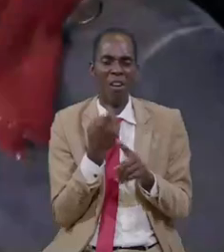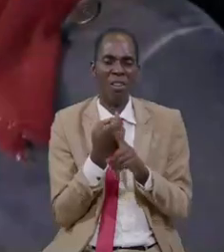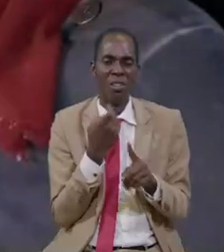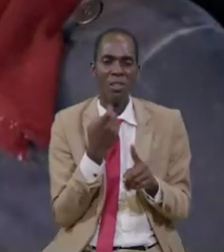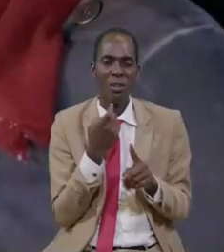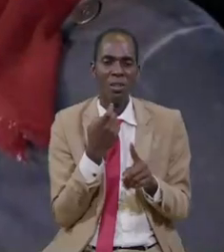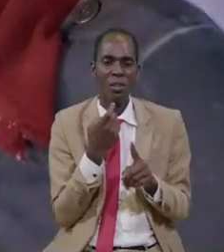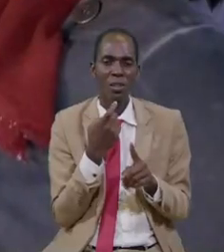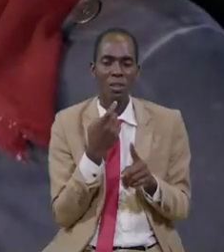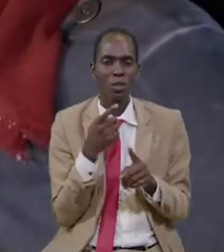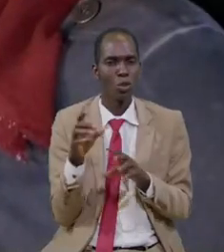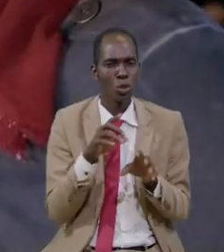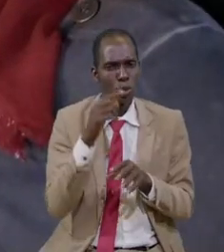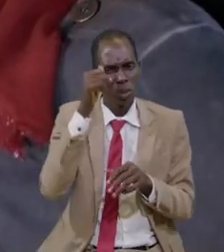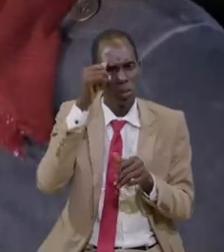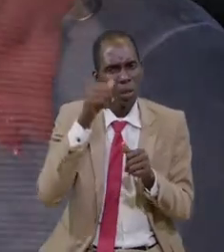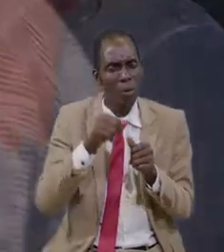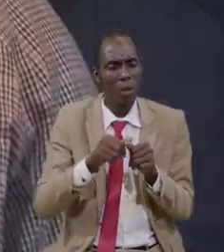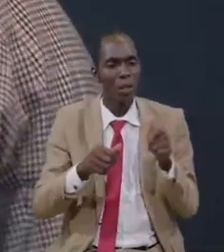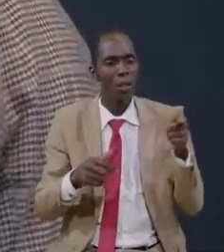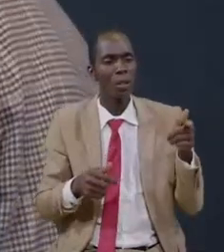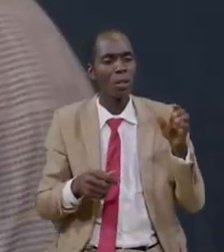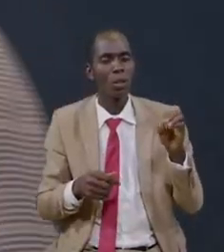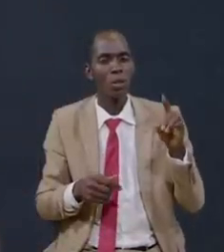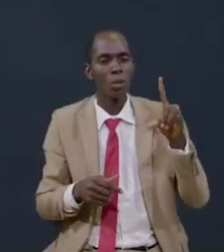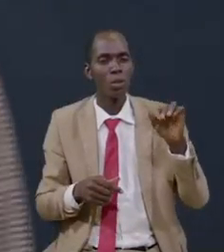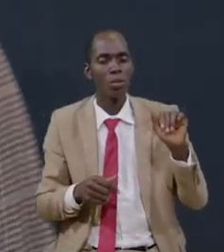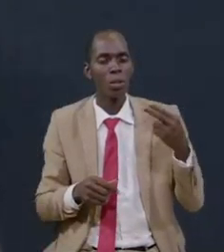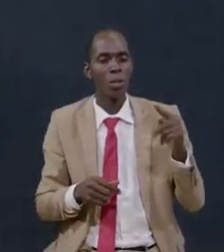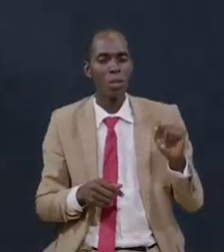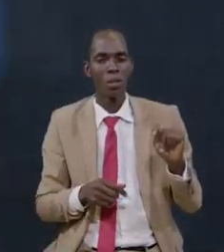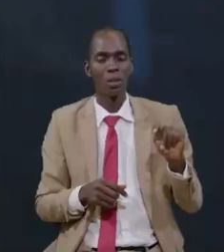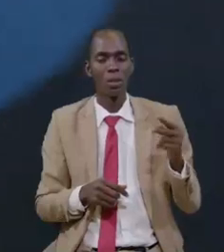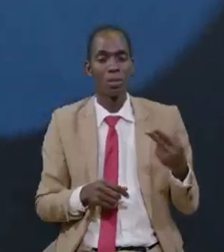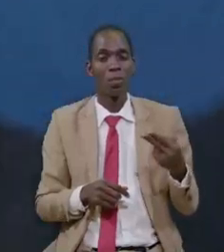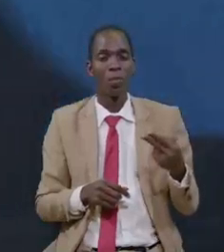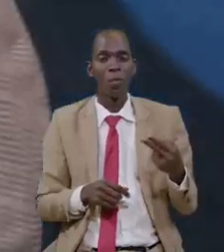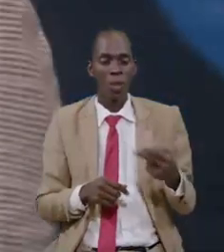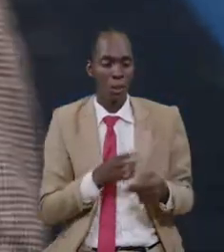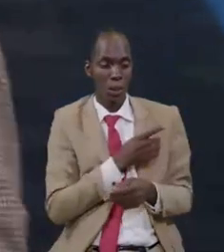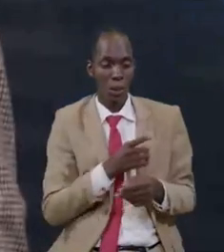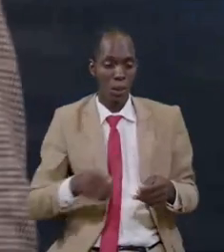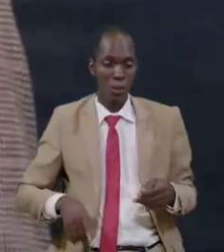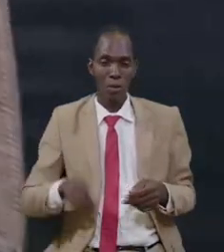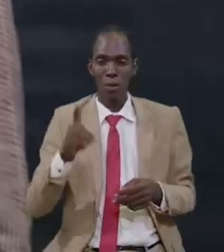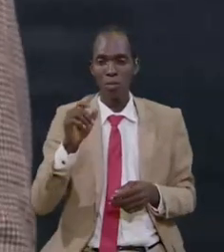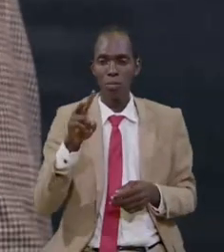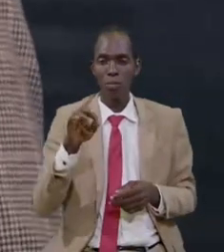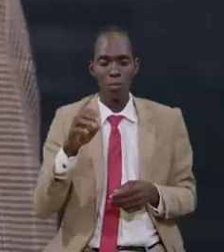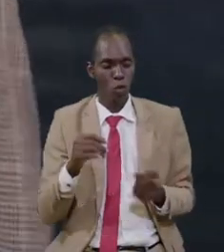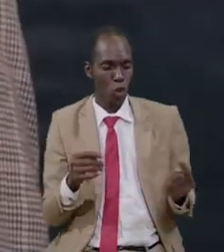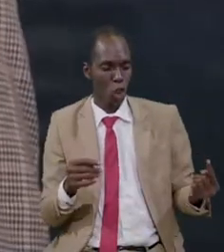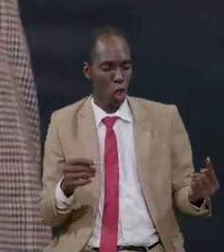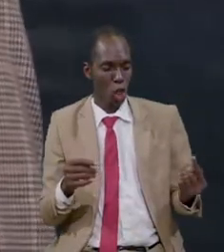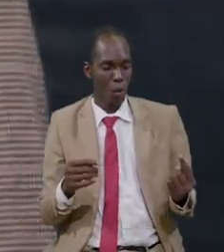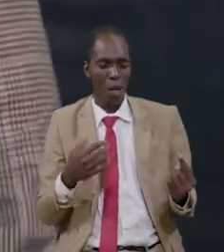Rappelez-vous, Goliath, voici David. Et David venait, ayant